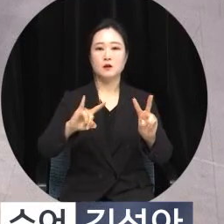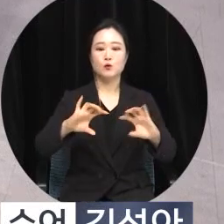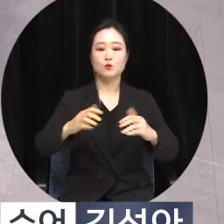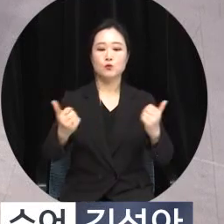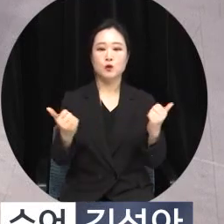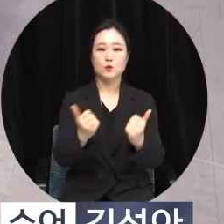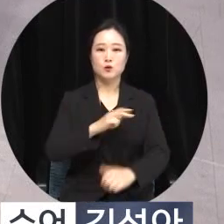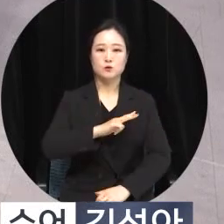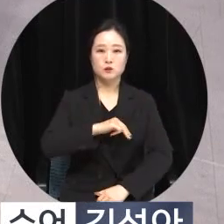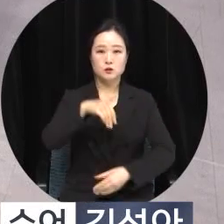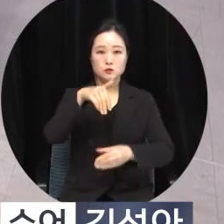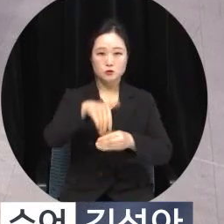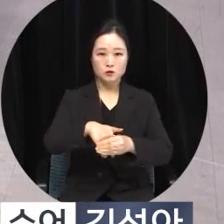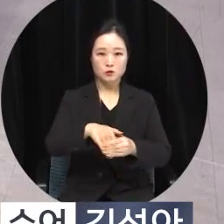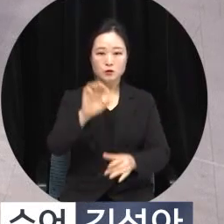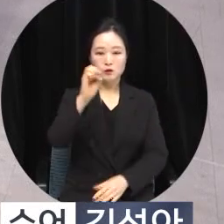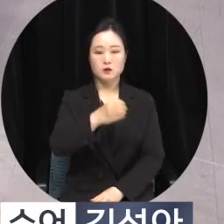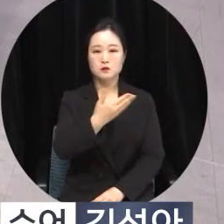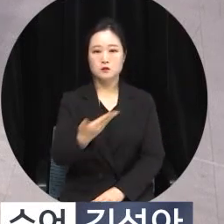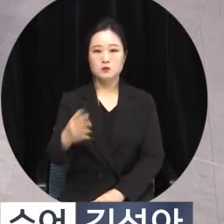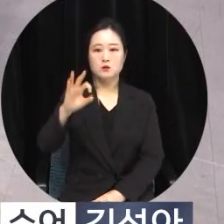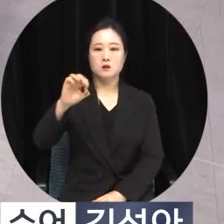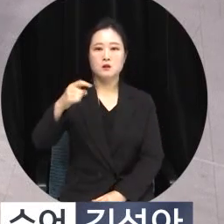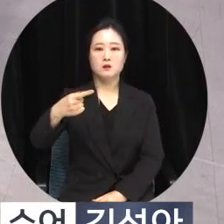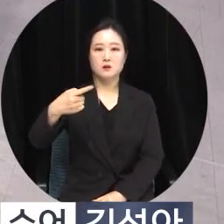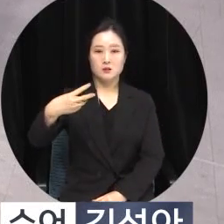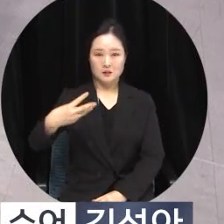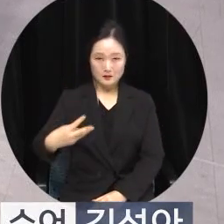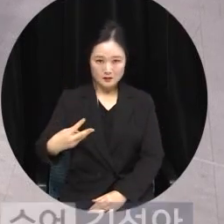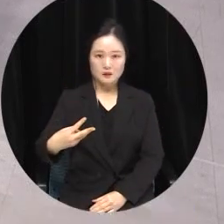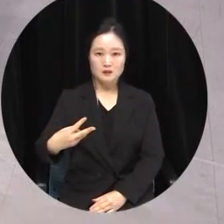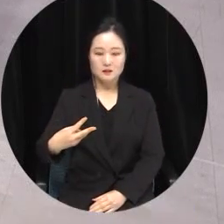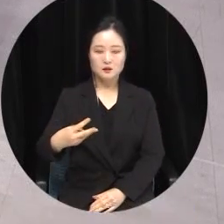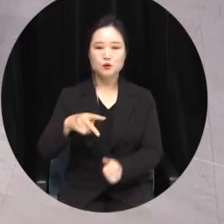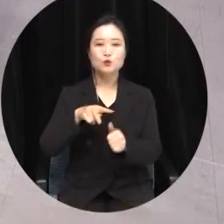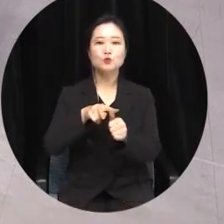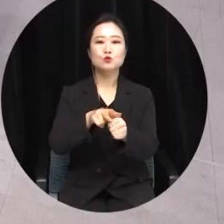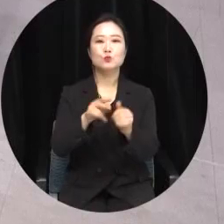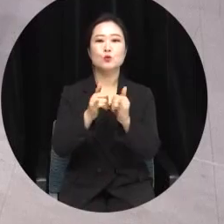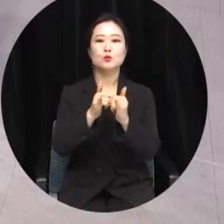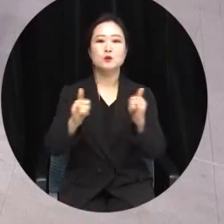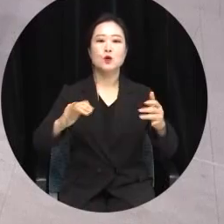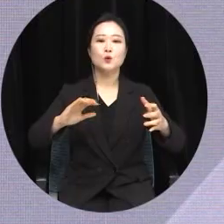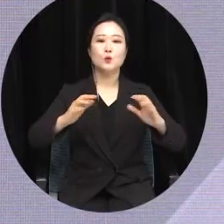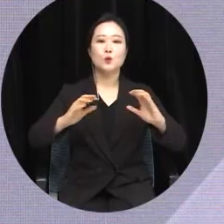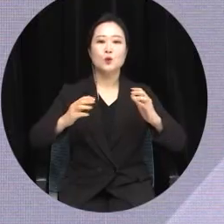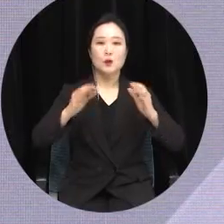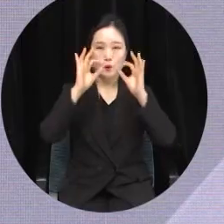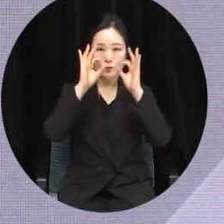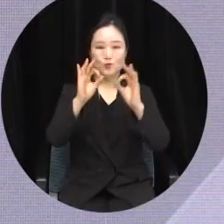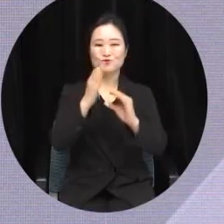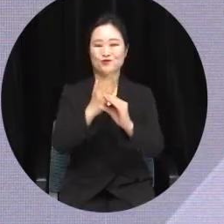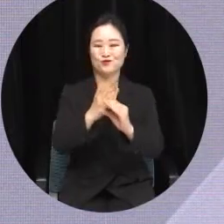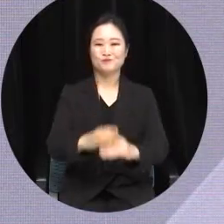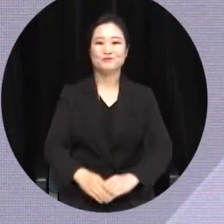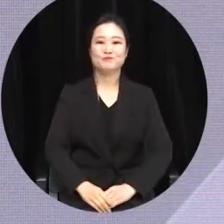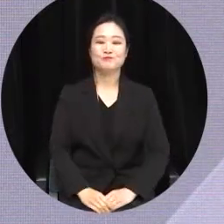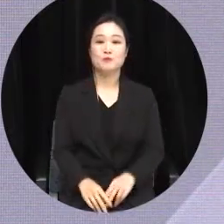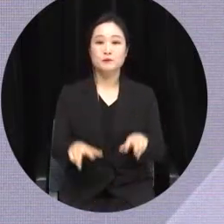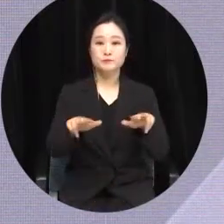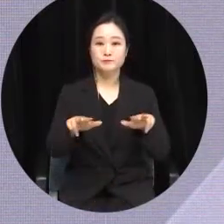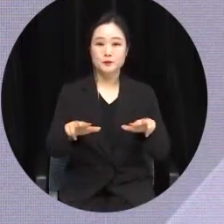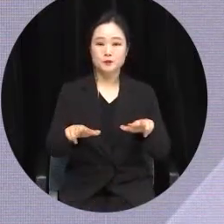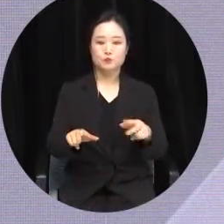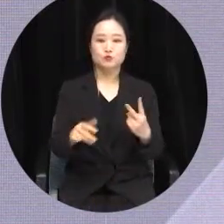선거 양천구 을 선거구 후보자 토론회를 함께하고 계십니다. 이번에는 두